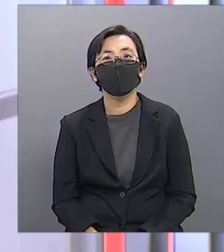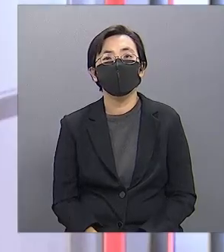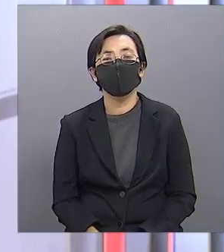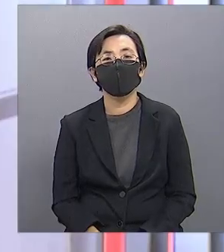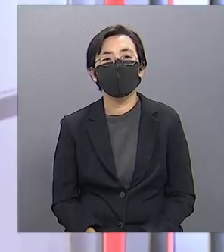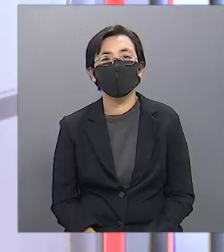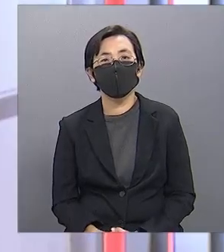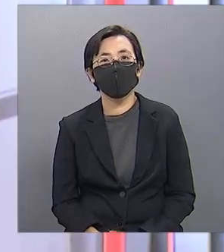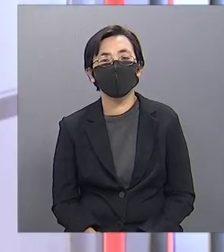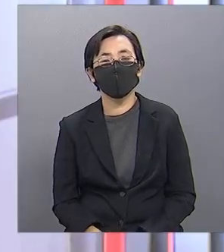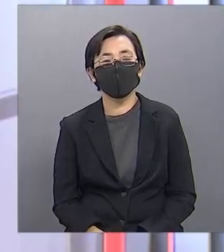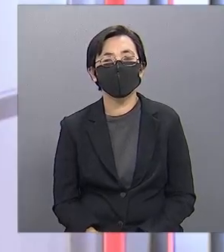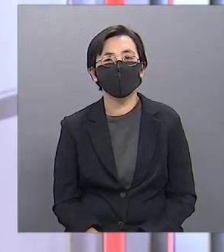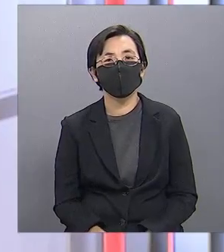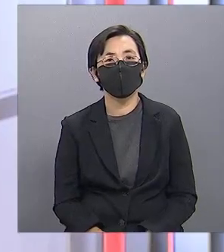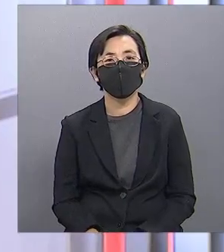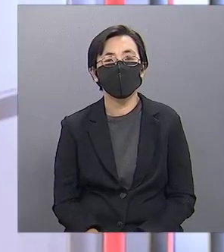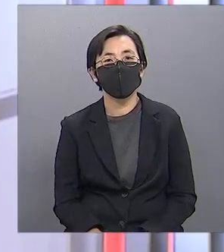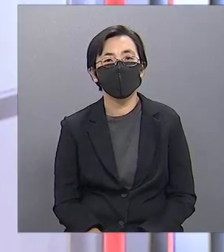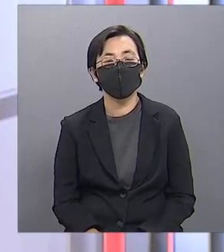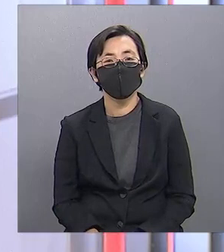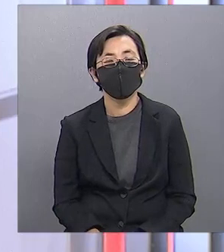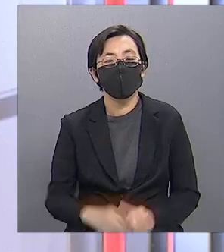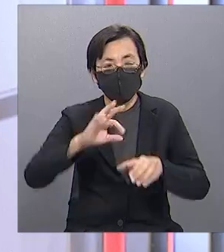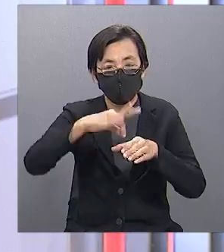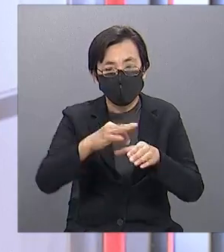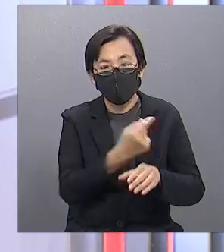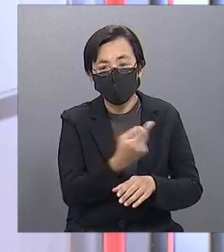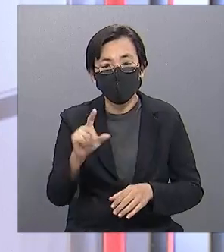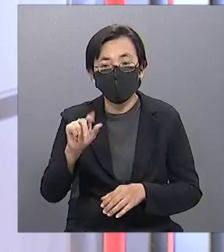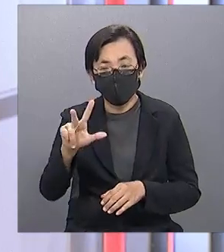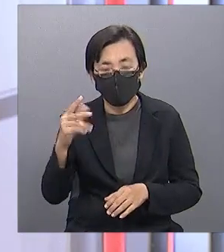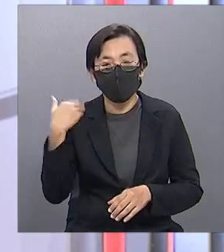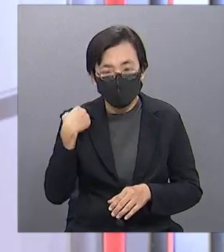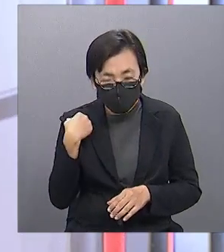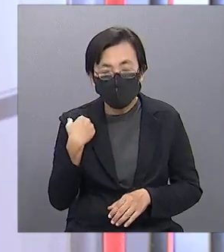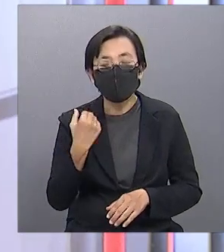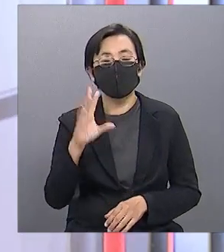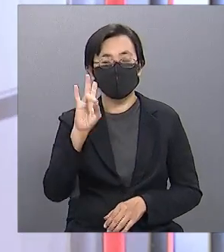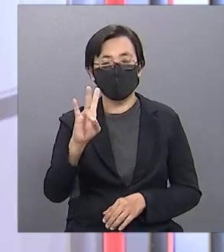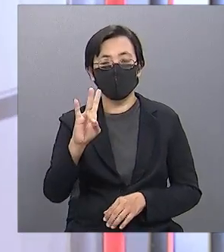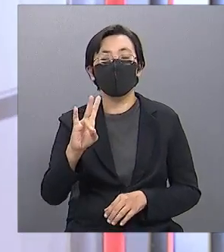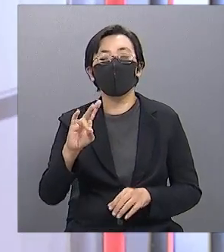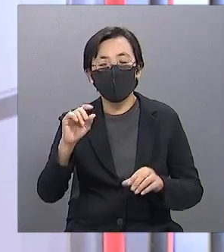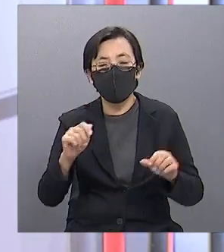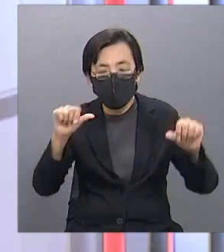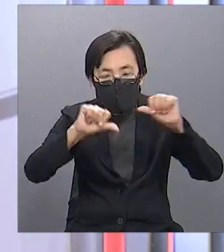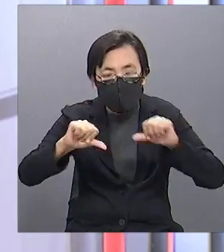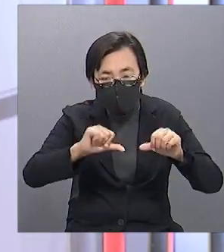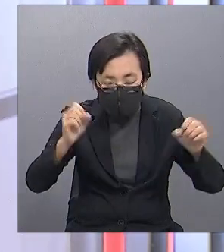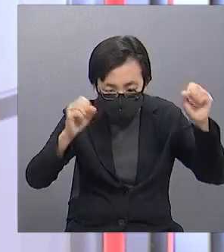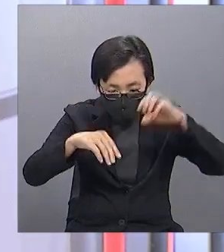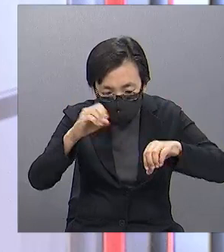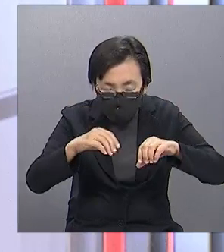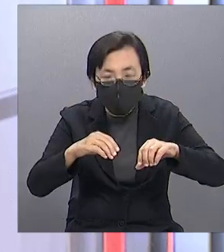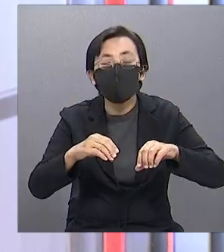จาก23ตัวอย่างนะครับมี7ตัวอย่างที่ได้เติมสารที่บอกว่าไปช่วยเพิ่มสมรรถภาพทางเพศจริงๆนะครับคุณผู้ชม